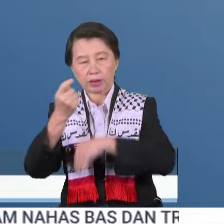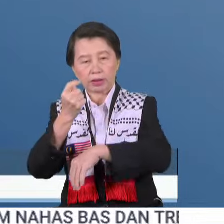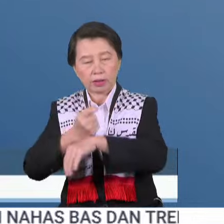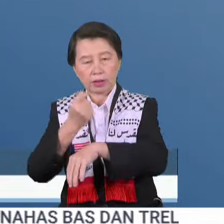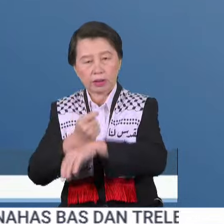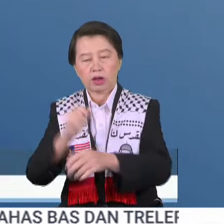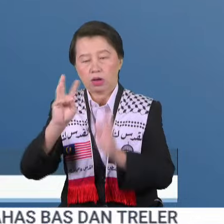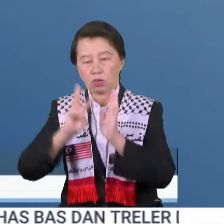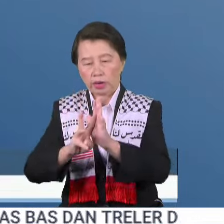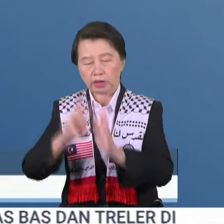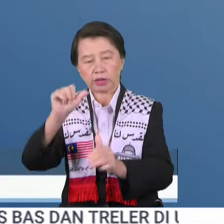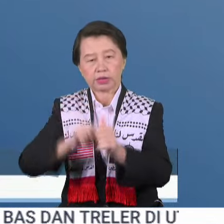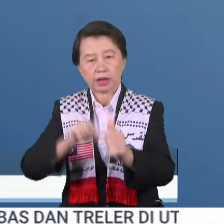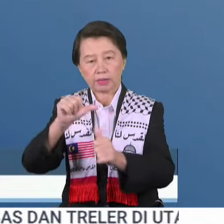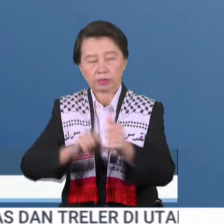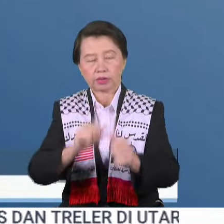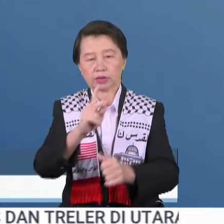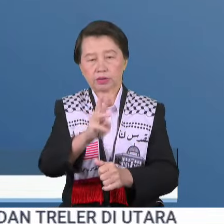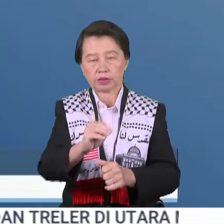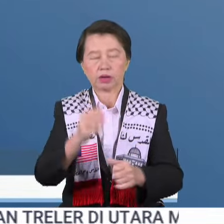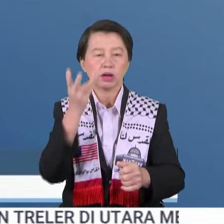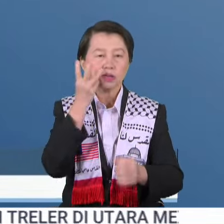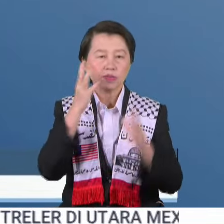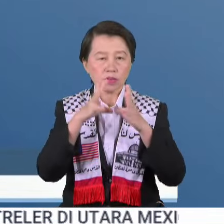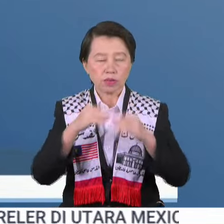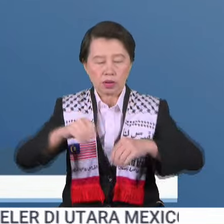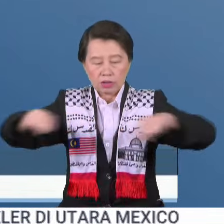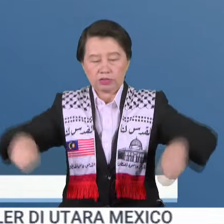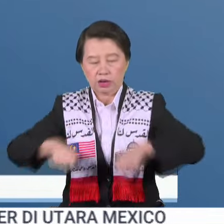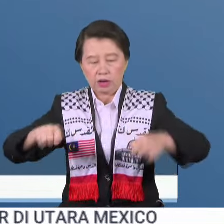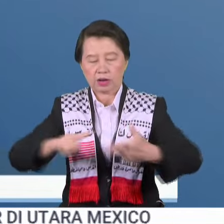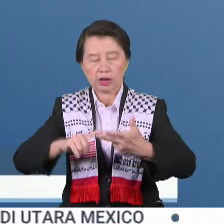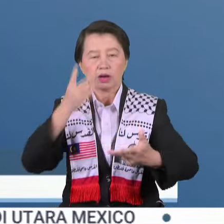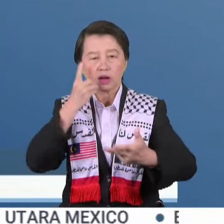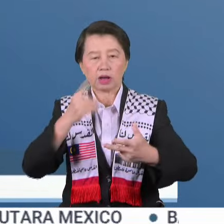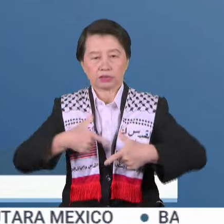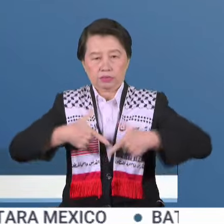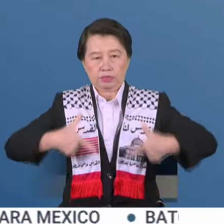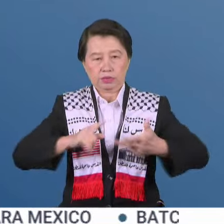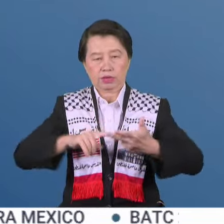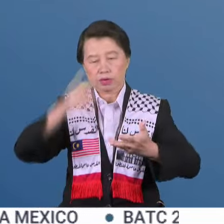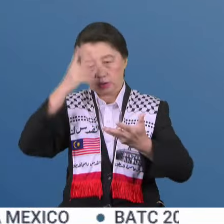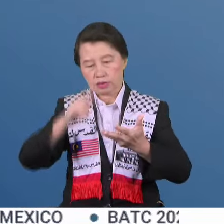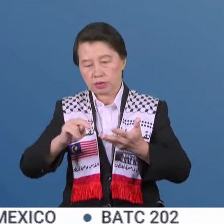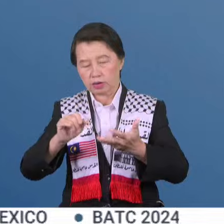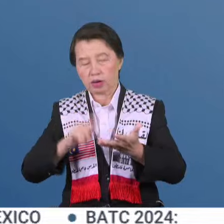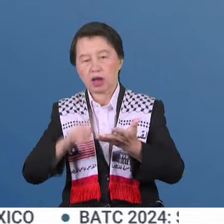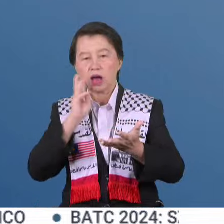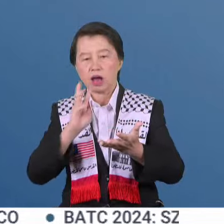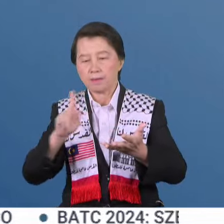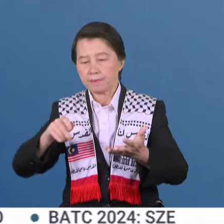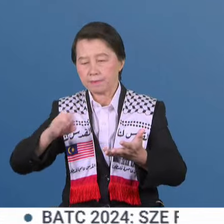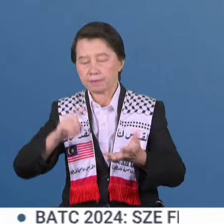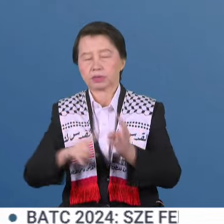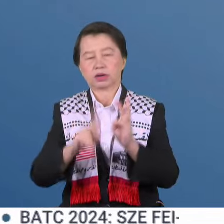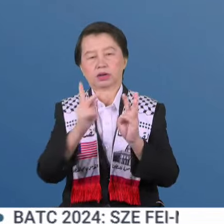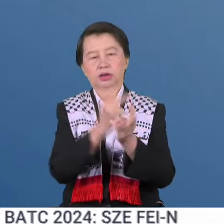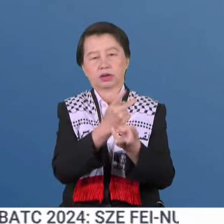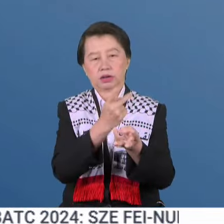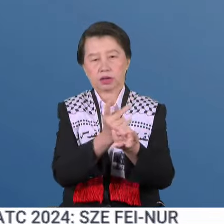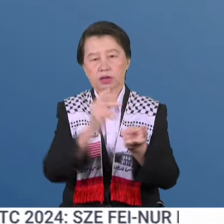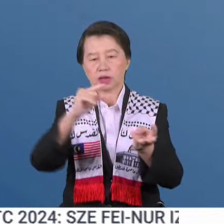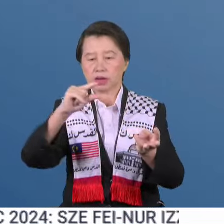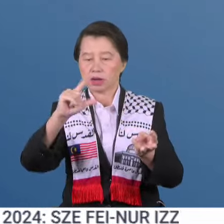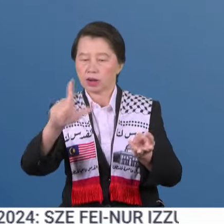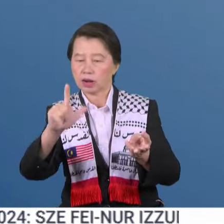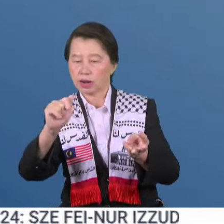mewakili setiap kaum seperti nasi lemakakau nasi beriani latuk ayam kek lapis orang